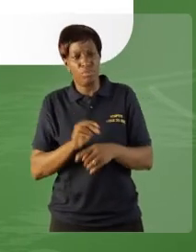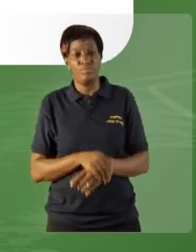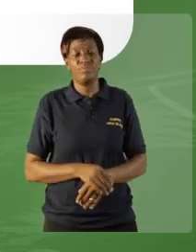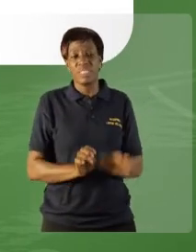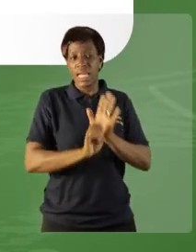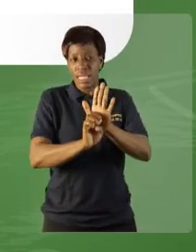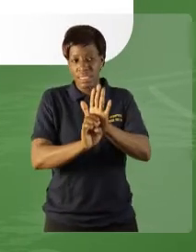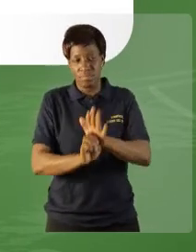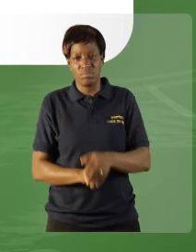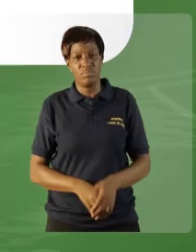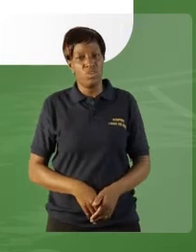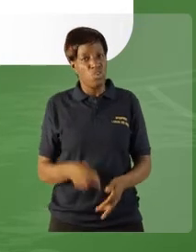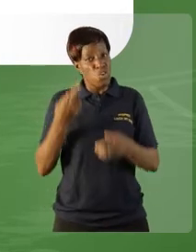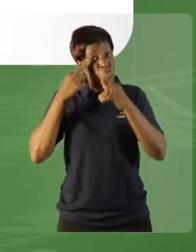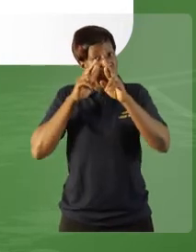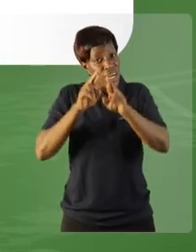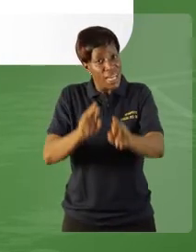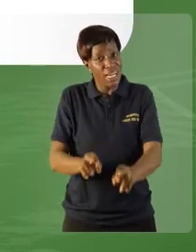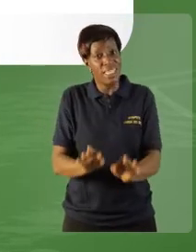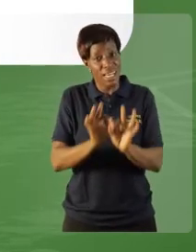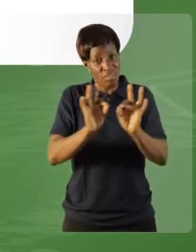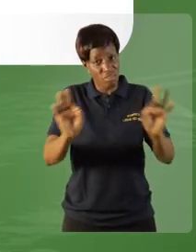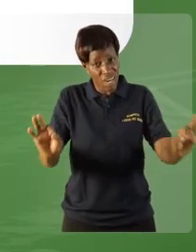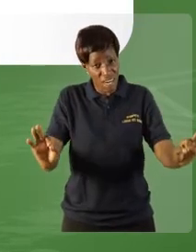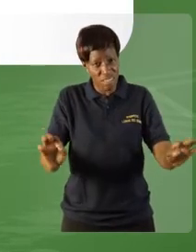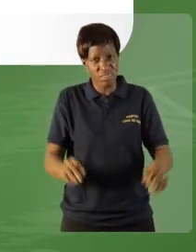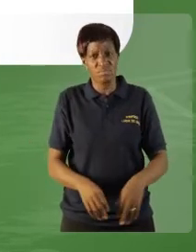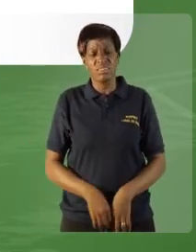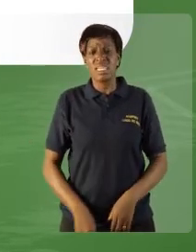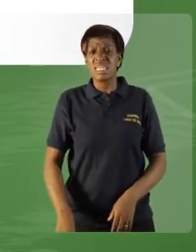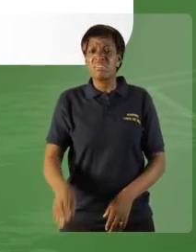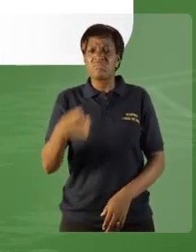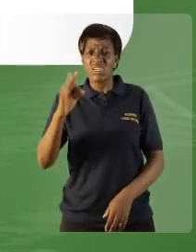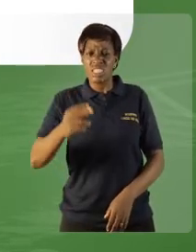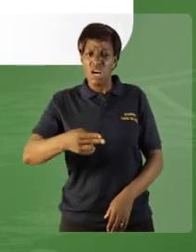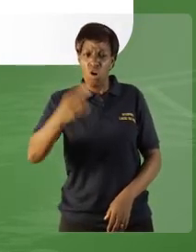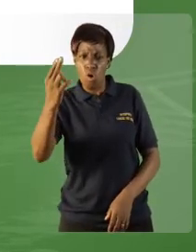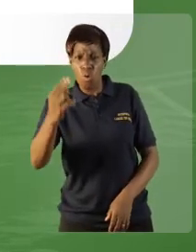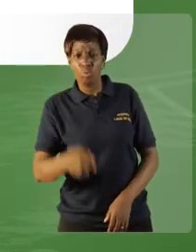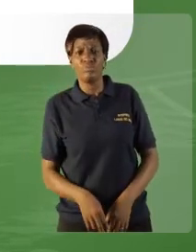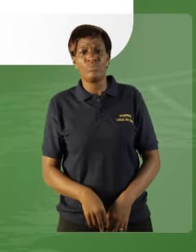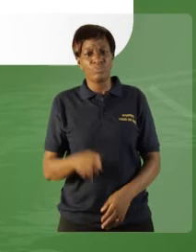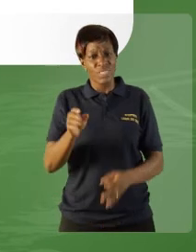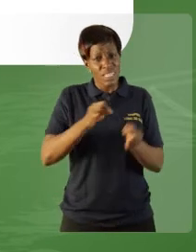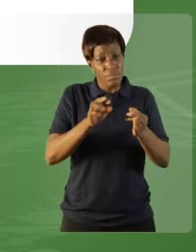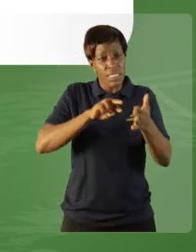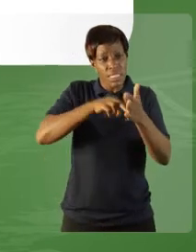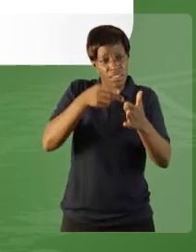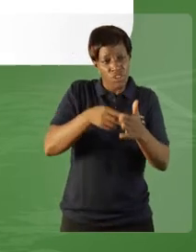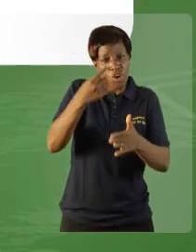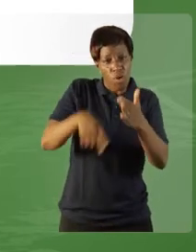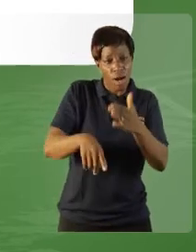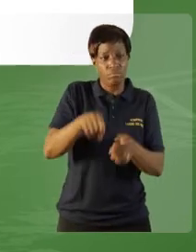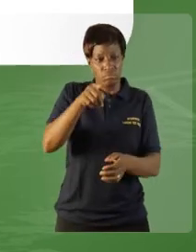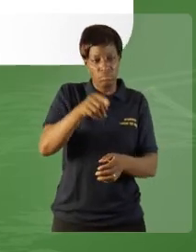Exemple, déjà la nuit en son parc amassait un grand troupeau d'étoiles vagabondes.